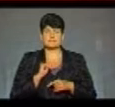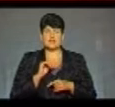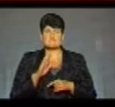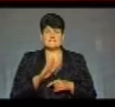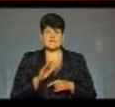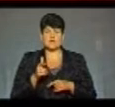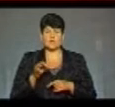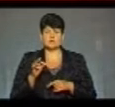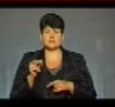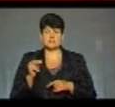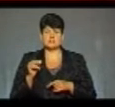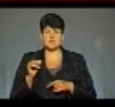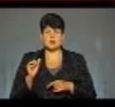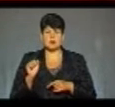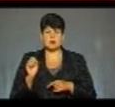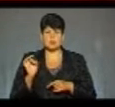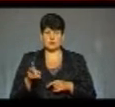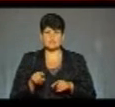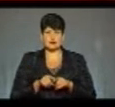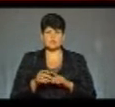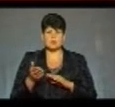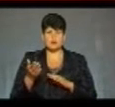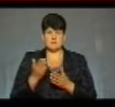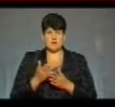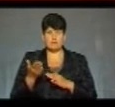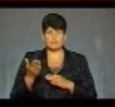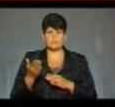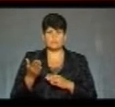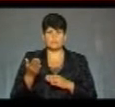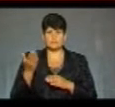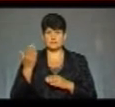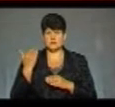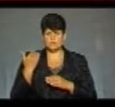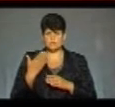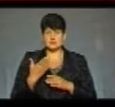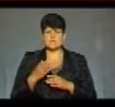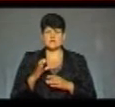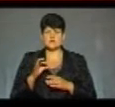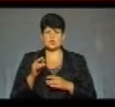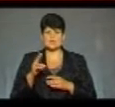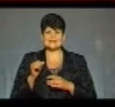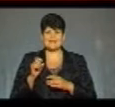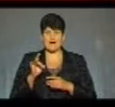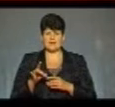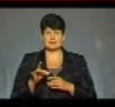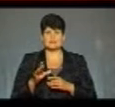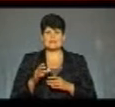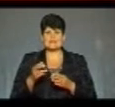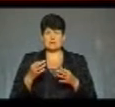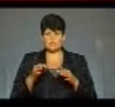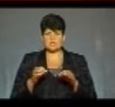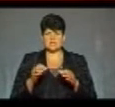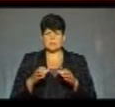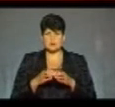Валерій Гончарук, якщо не помиляюся, він також мав політичне минуле, яке було пов'язане з Соціал-демократичною партією України об'єднаною. Він очолював комітет, але